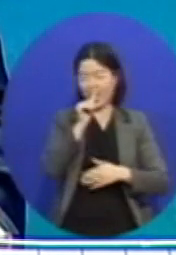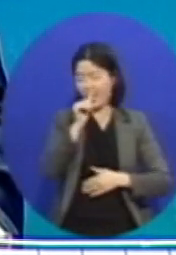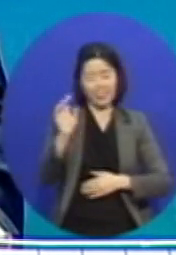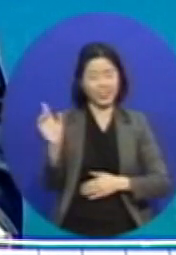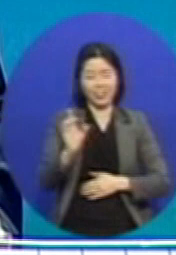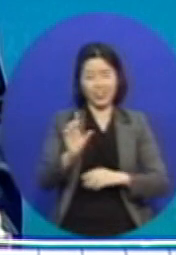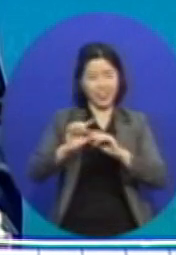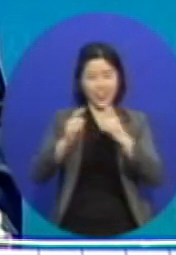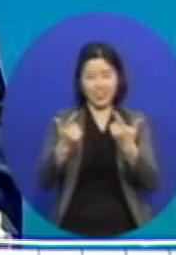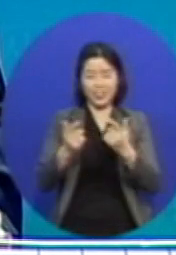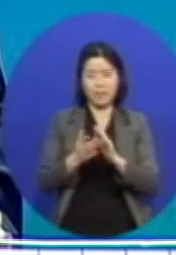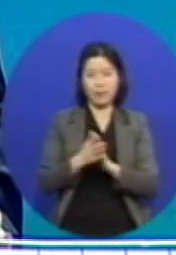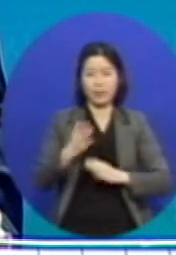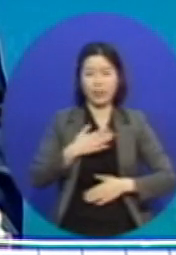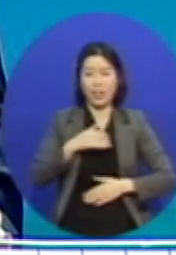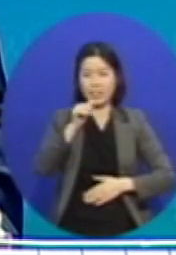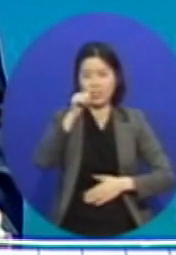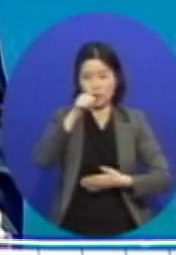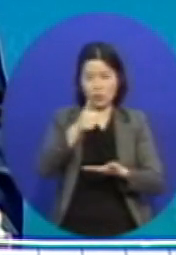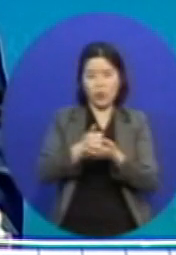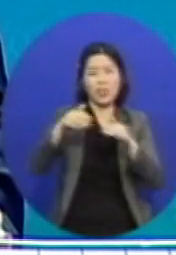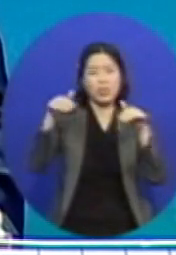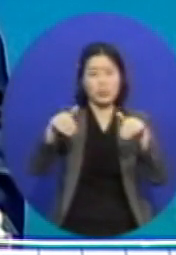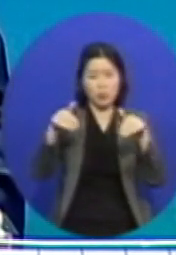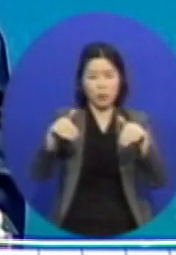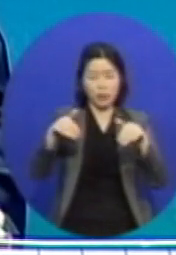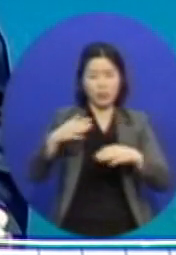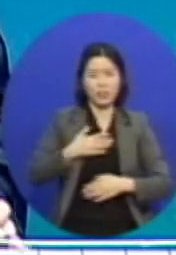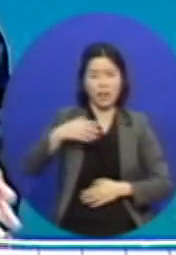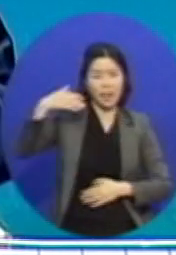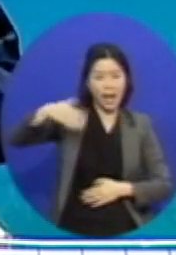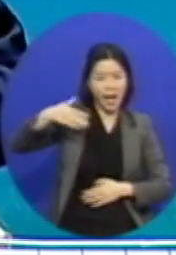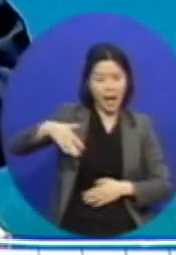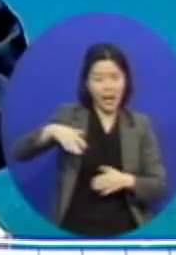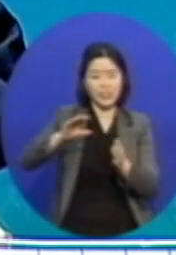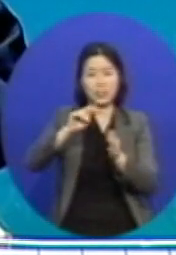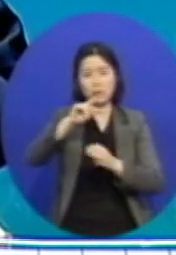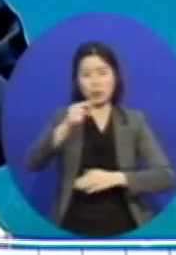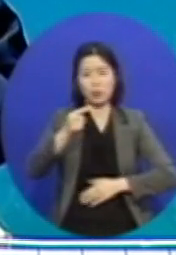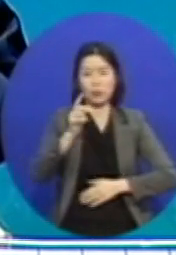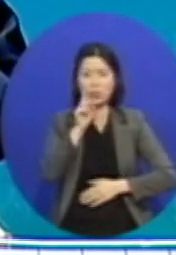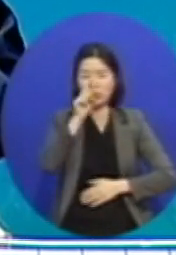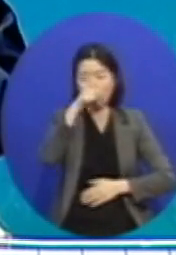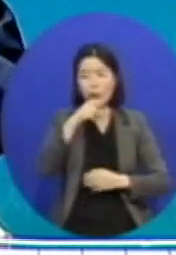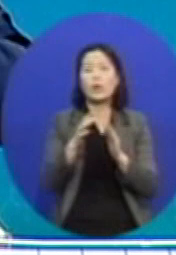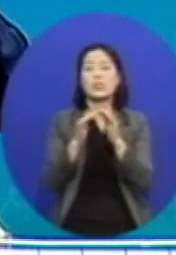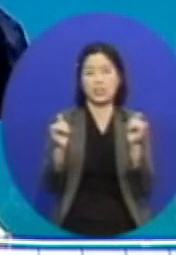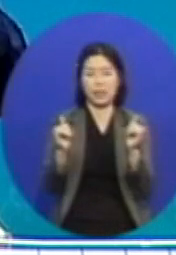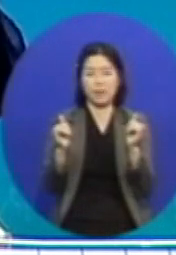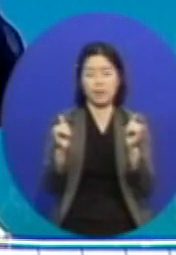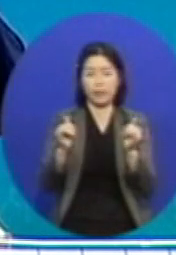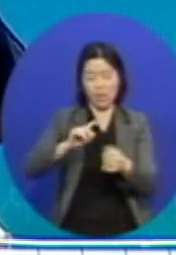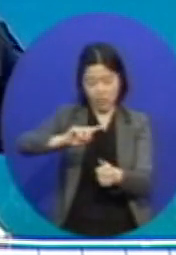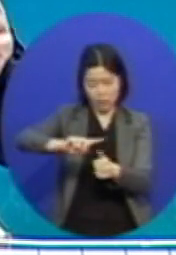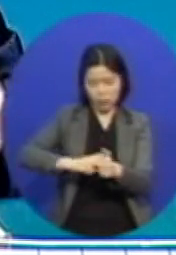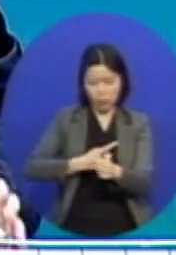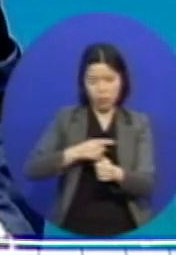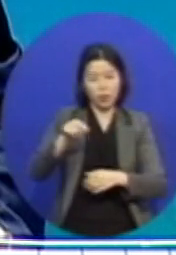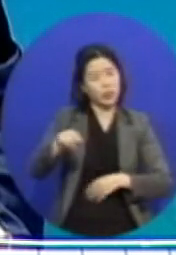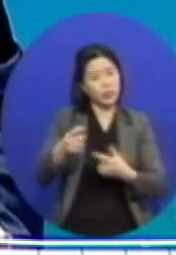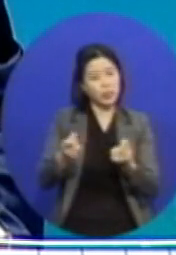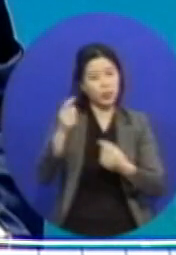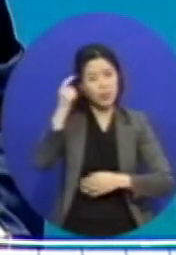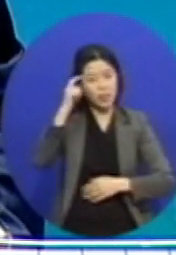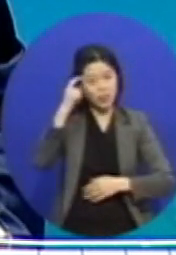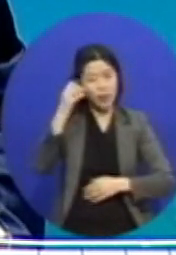나는 죄 종이 g 나는 아직도 더러운 놈 이야 스스로 그렇게 생각하시는 분들이